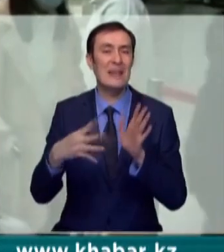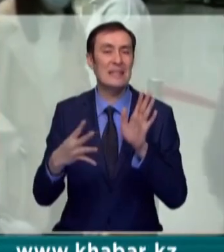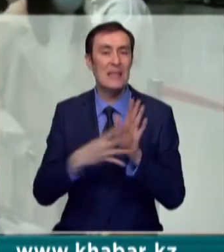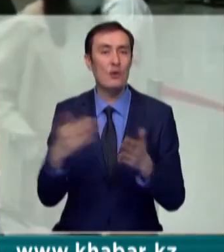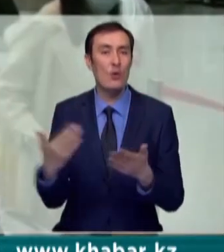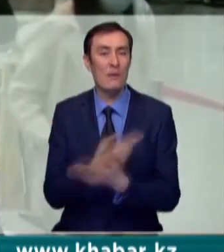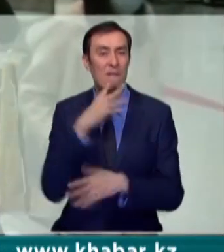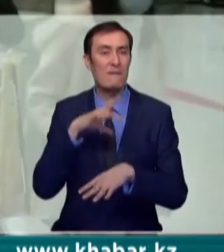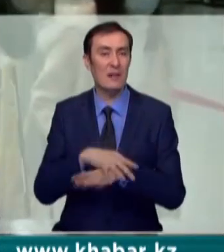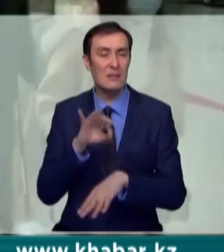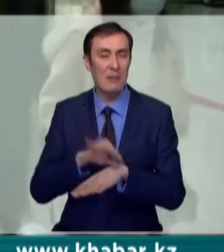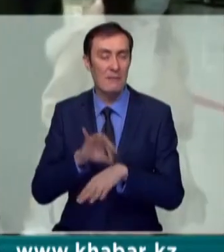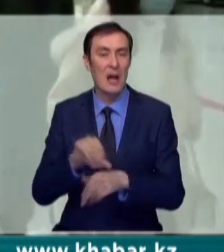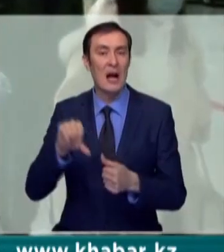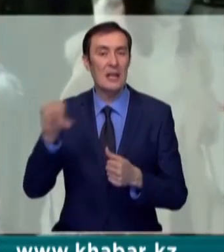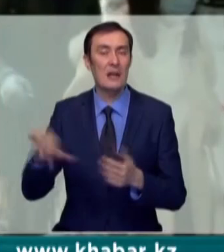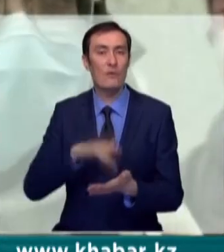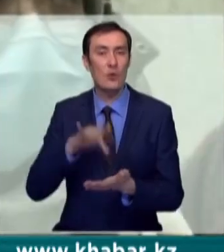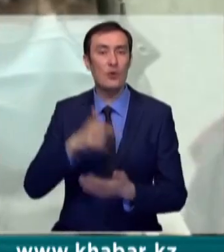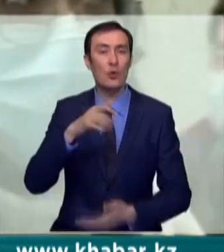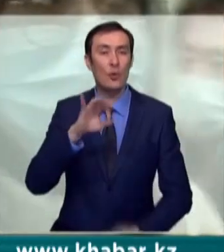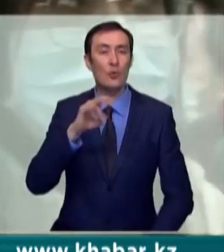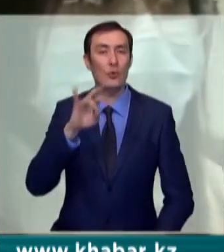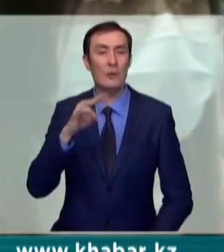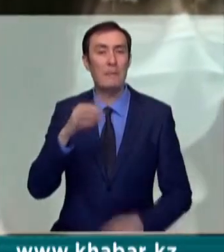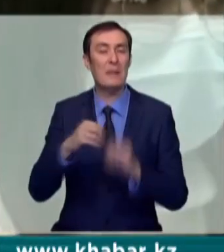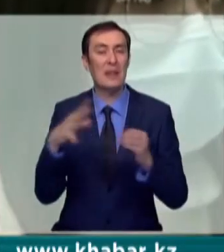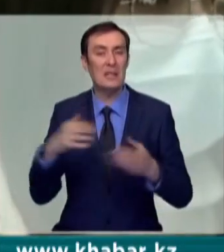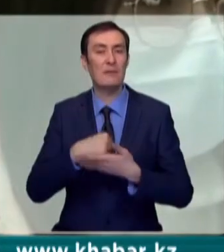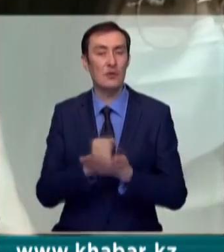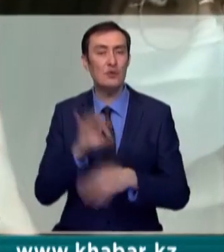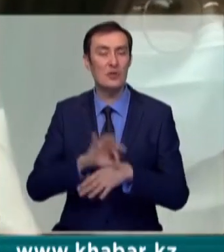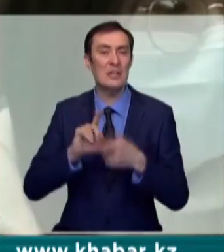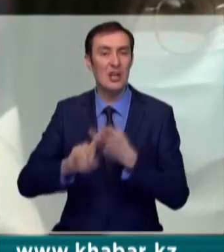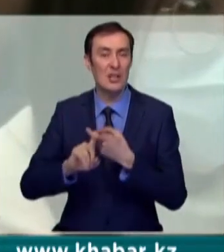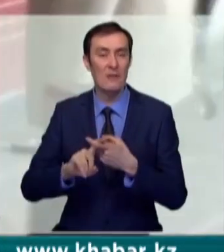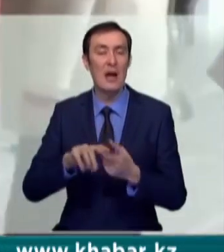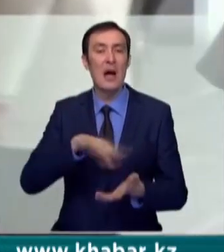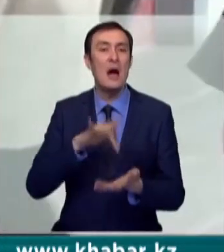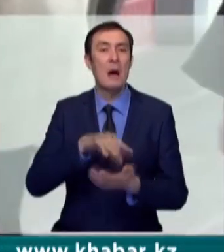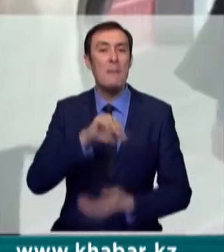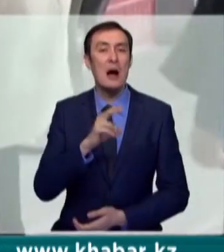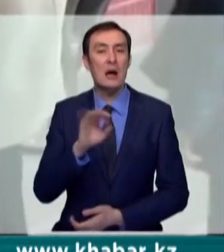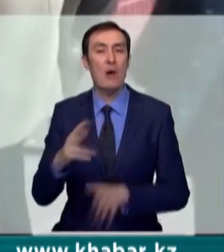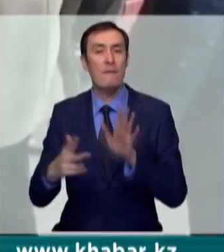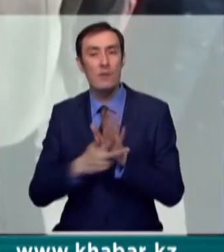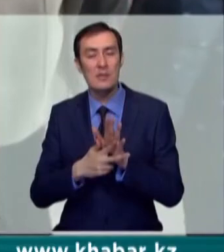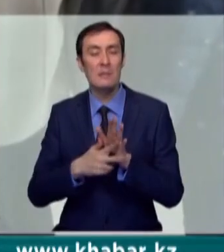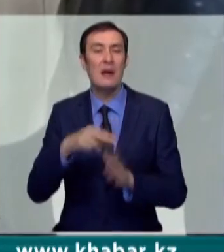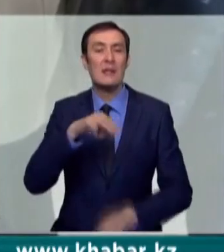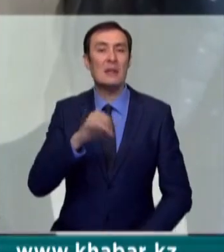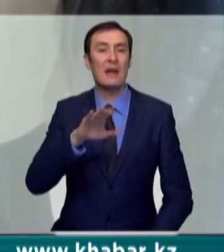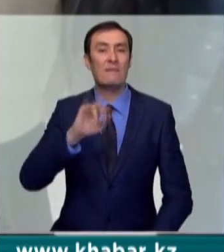2829 новых случаев. Отдельно в Гонконге выявлено 15 подтвержденных случаев заражения, Макао 8, на Тайване